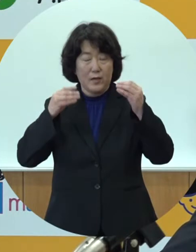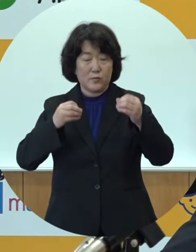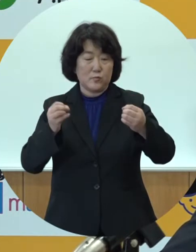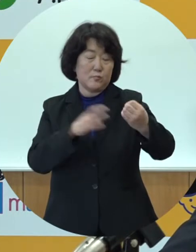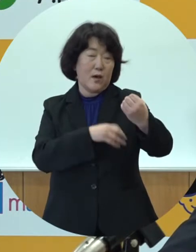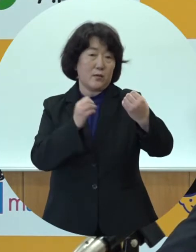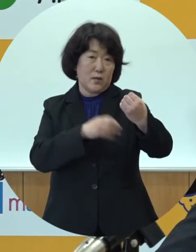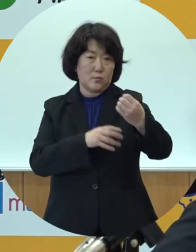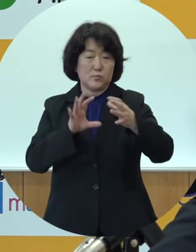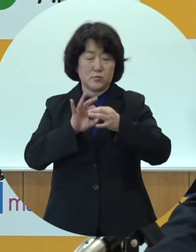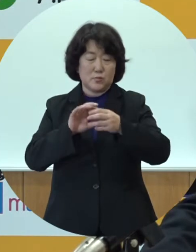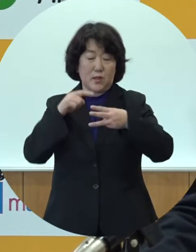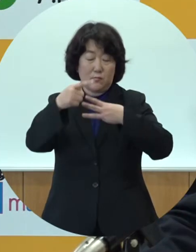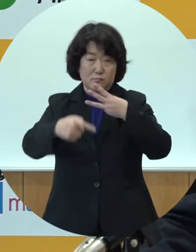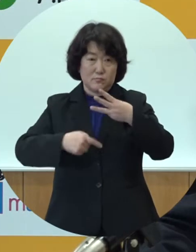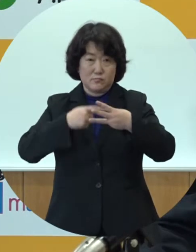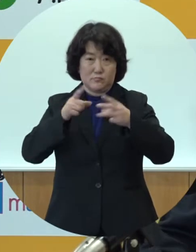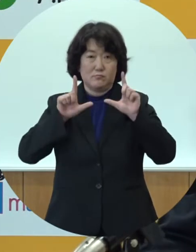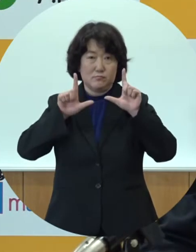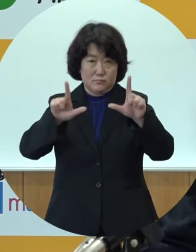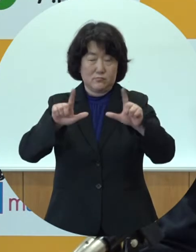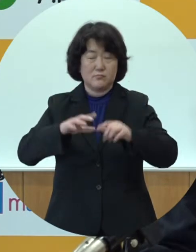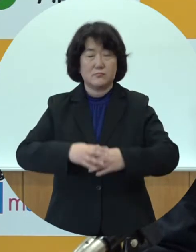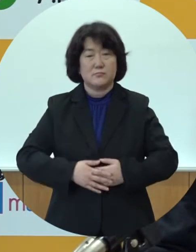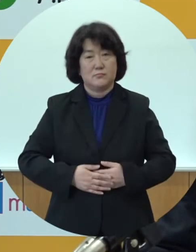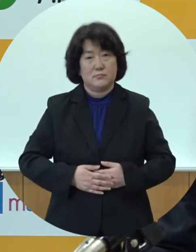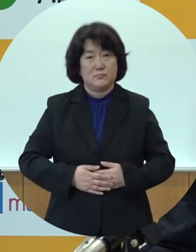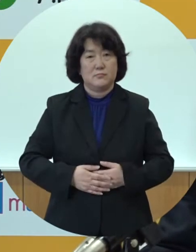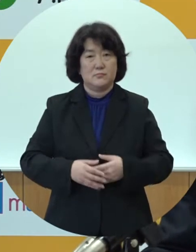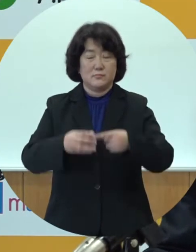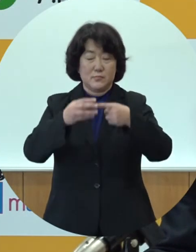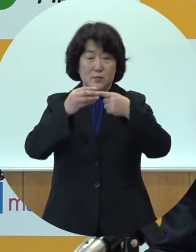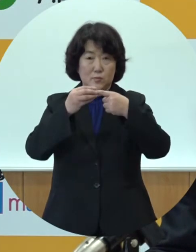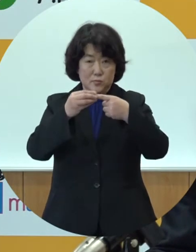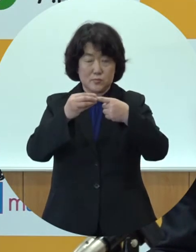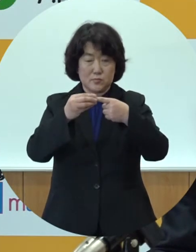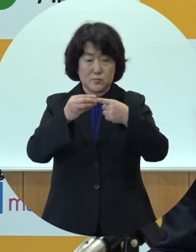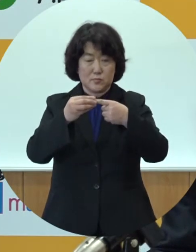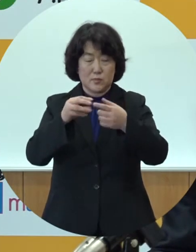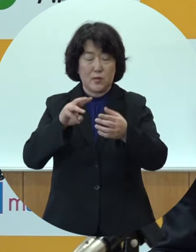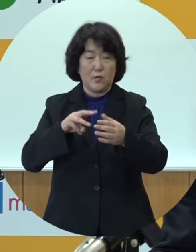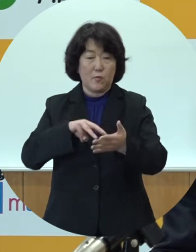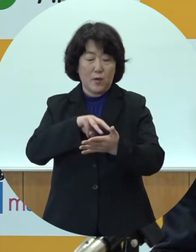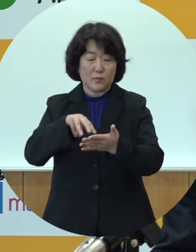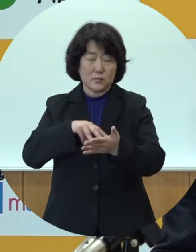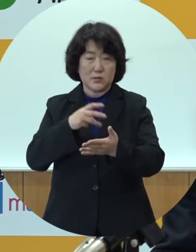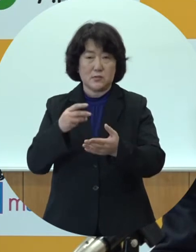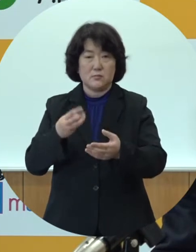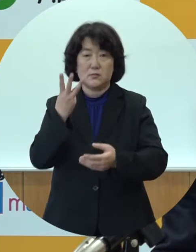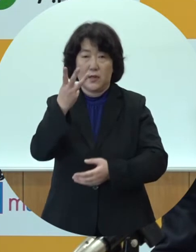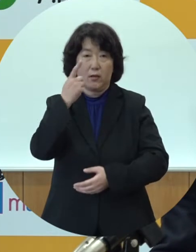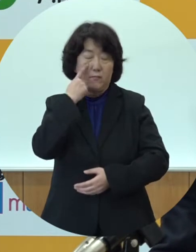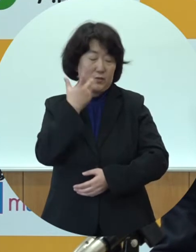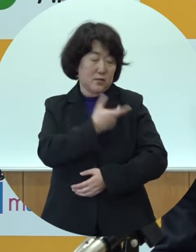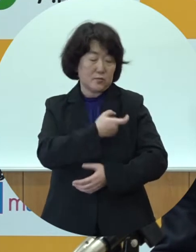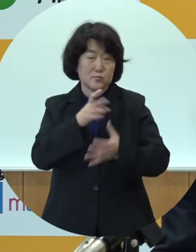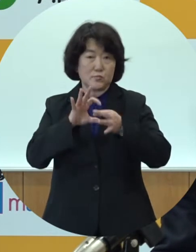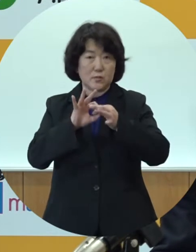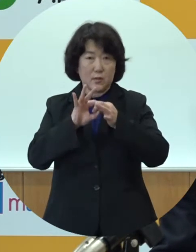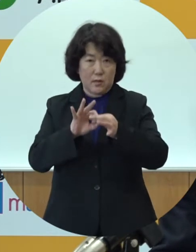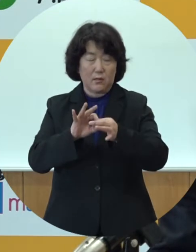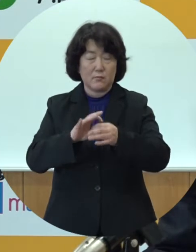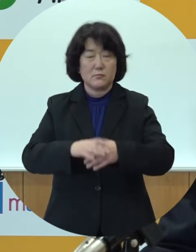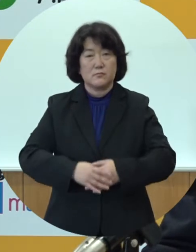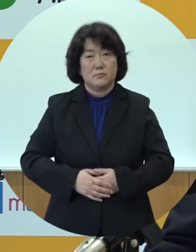。まず新型コロナワクチンの追加接種についてでございます。先